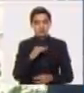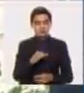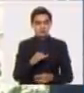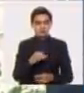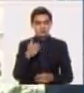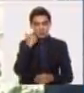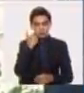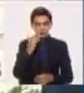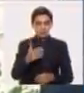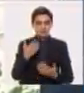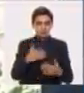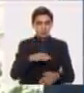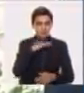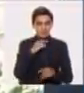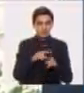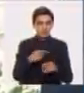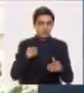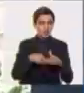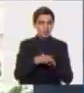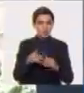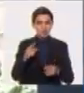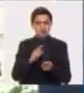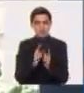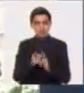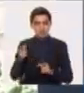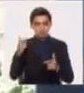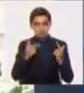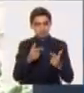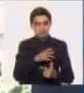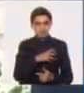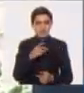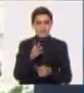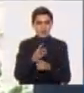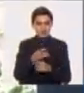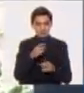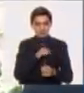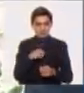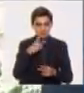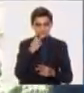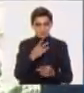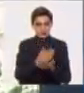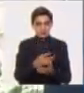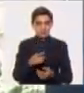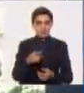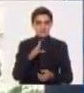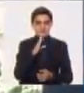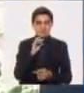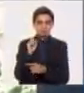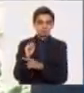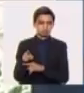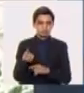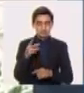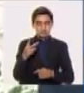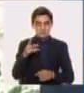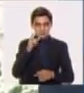балалар ұят болады, қояйық, мен кетейін деп тұр, аналар оған угроза жасап, потом видео өзінде көрініп тұр, қыз аналарға команда берген кезде жігіттерге